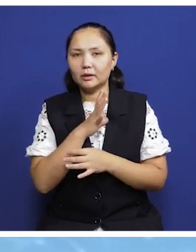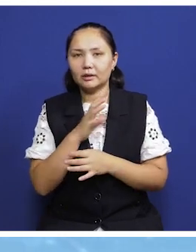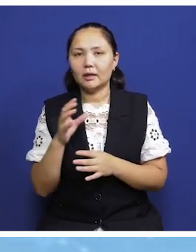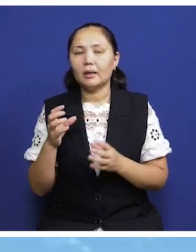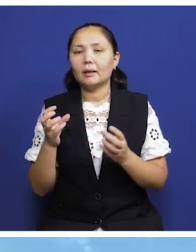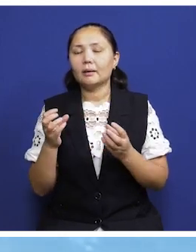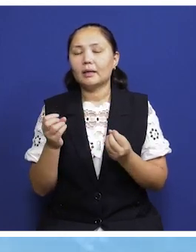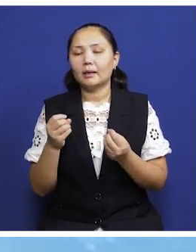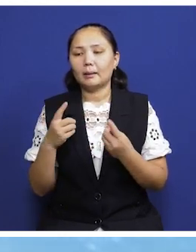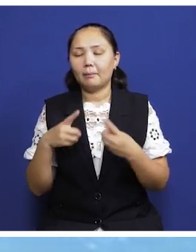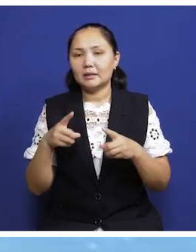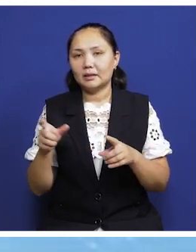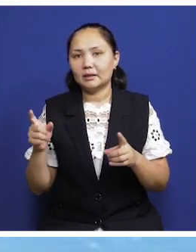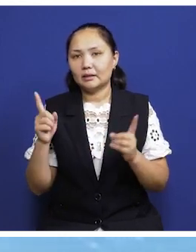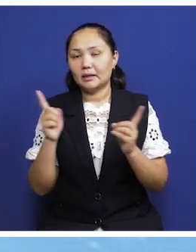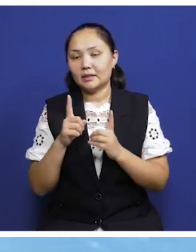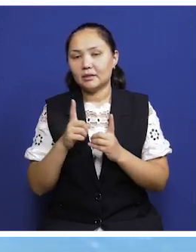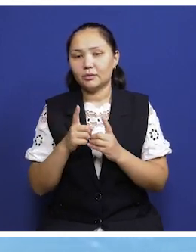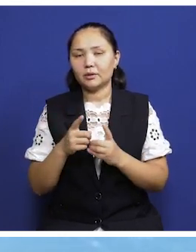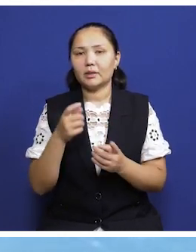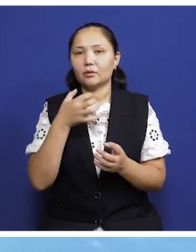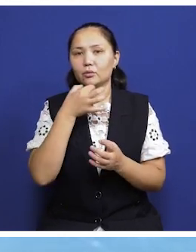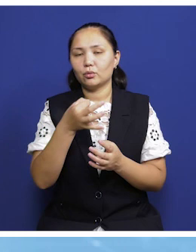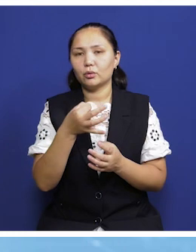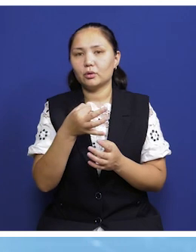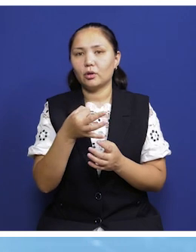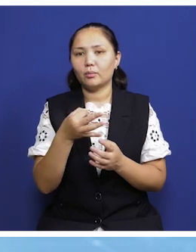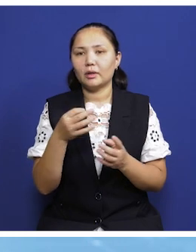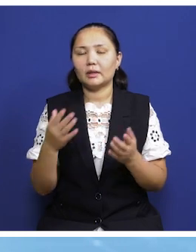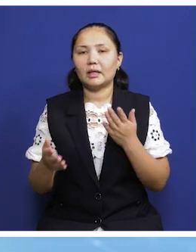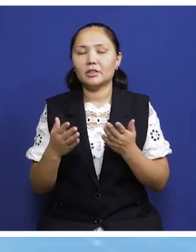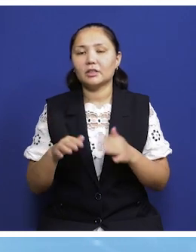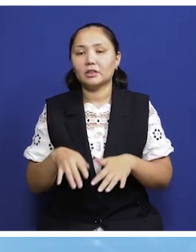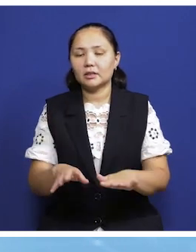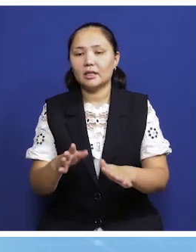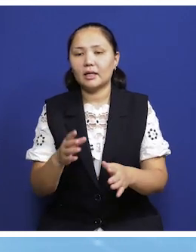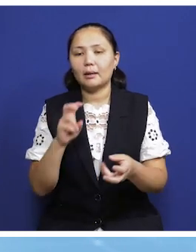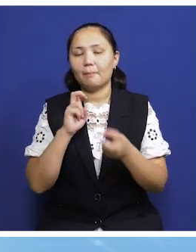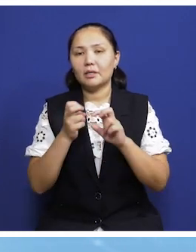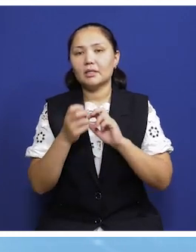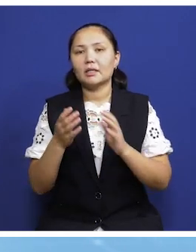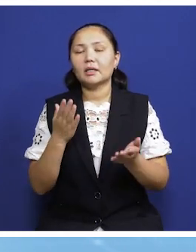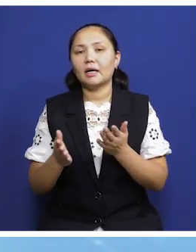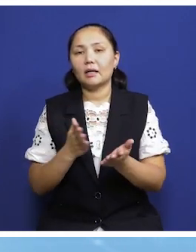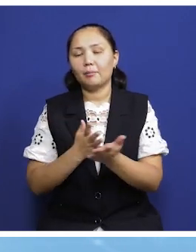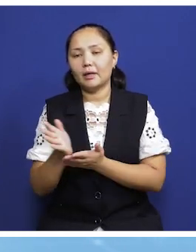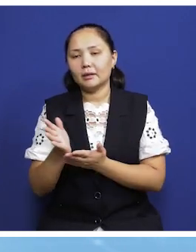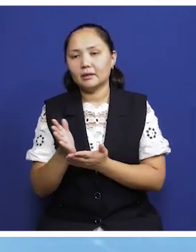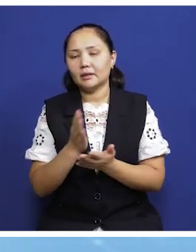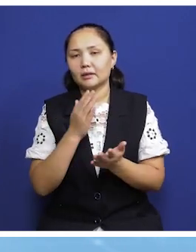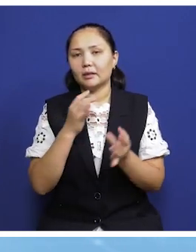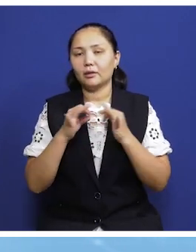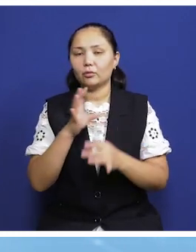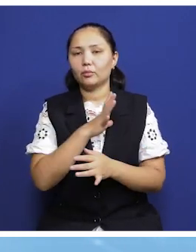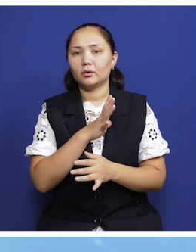дейін кездесуге берген уәделердің қаншалықты орындалғанын халық алдында баяндап, мәселені қалай шешу керектігін, жолдары мен жүйесін